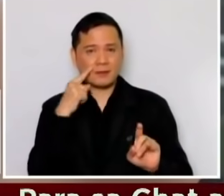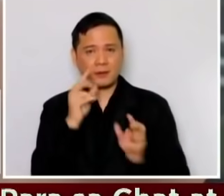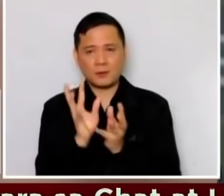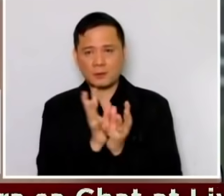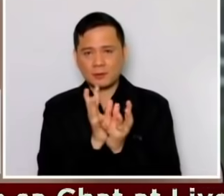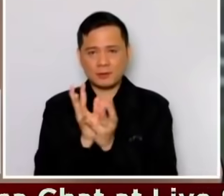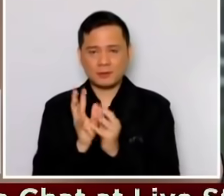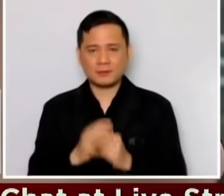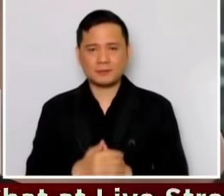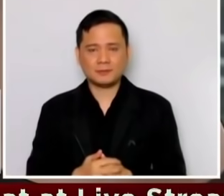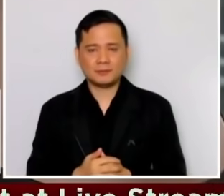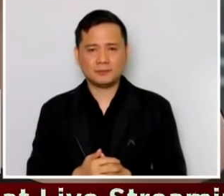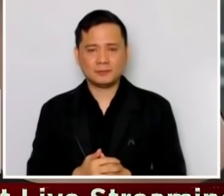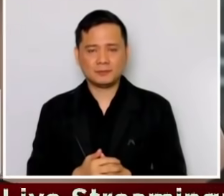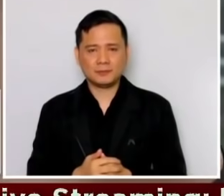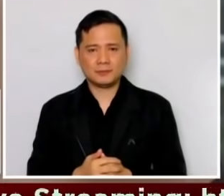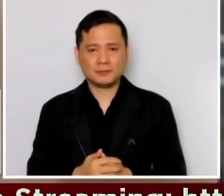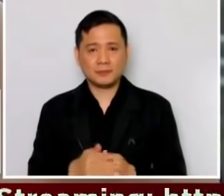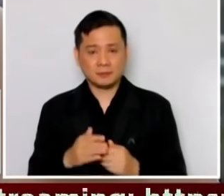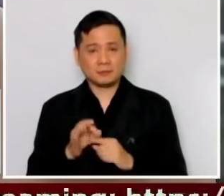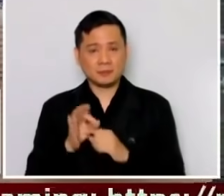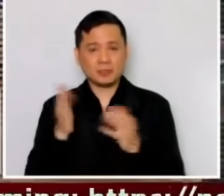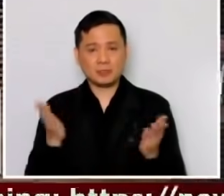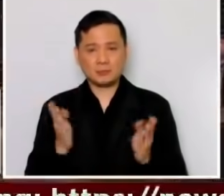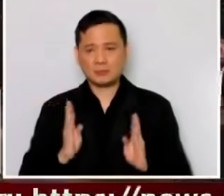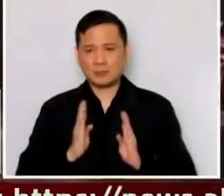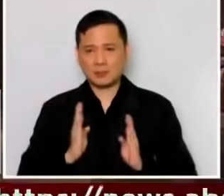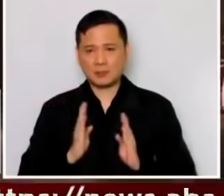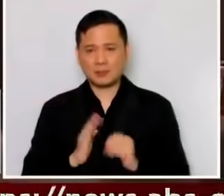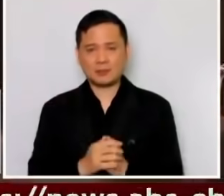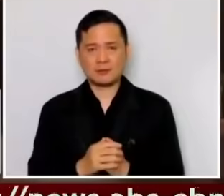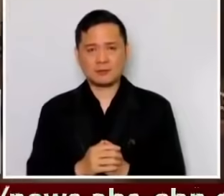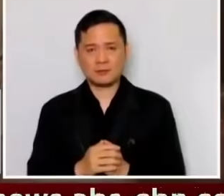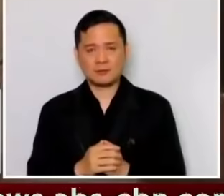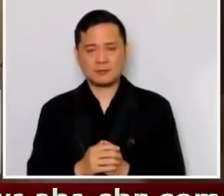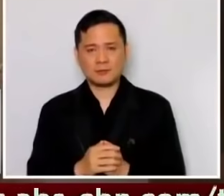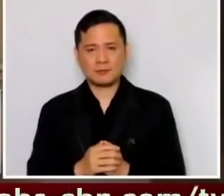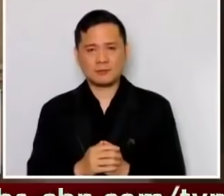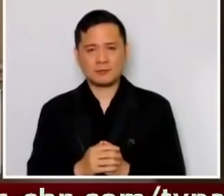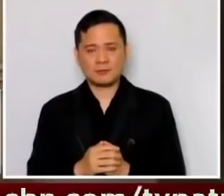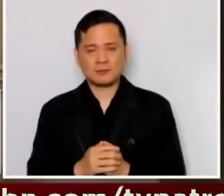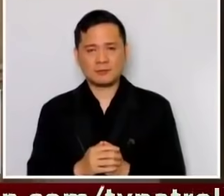sa Baguio na medyo dehado tayo, di ba?